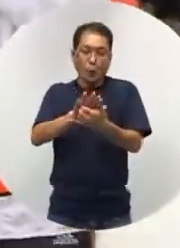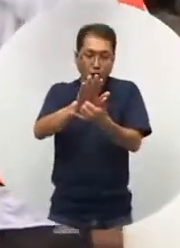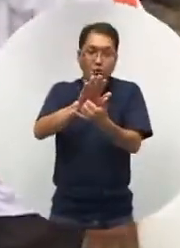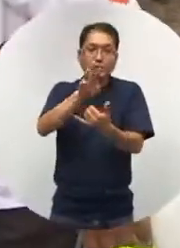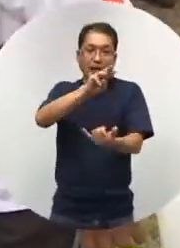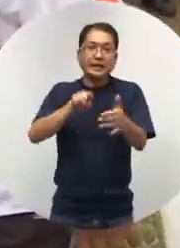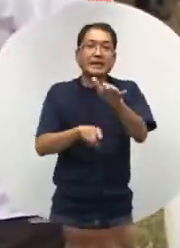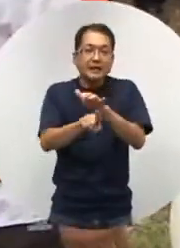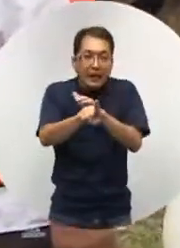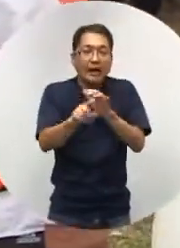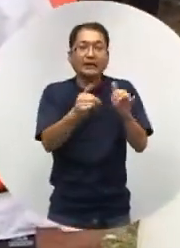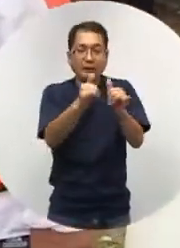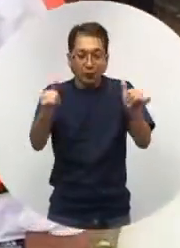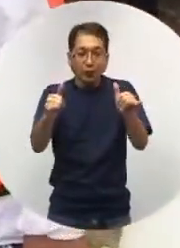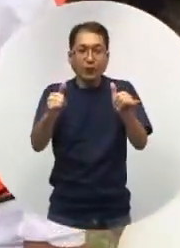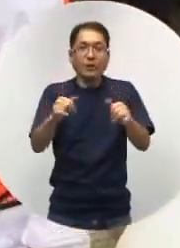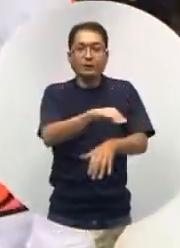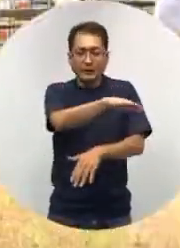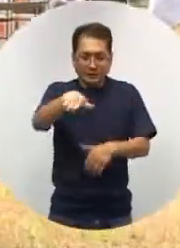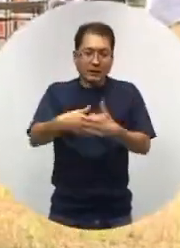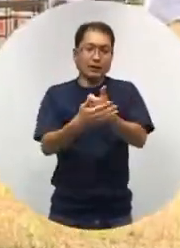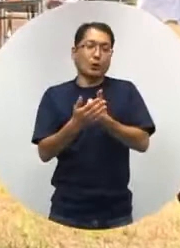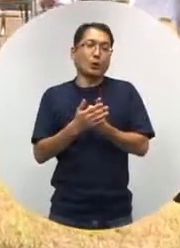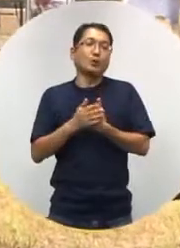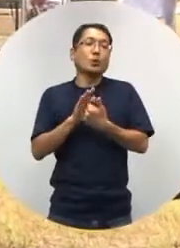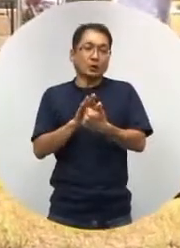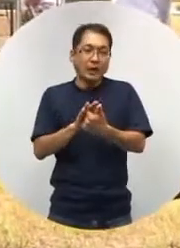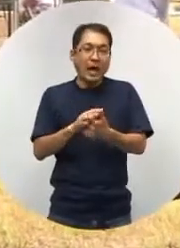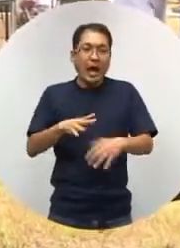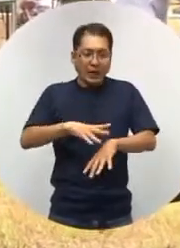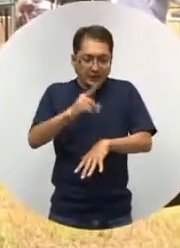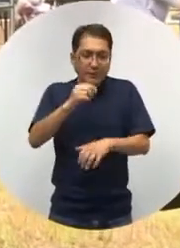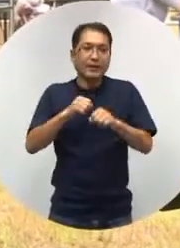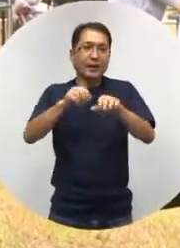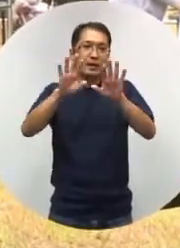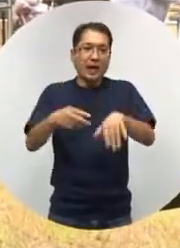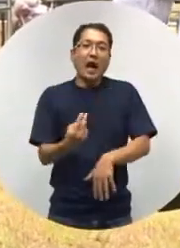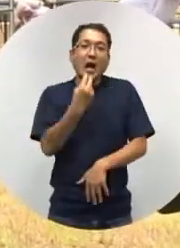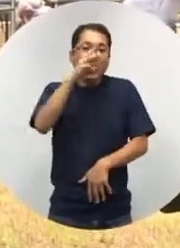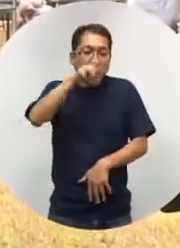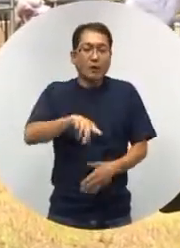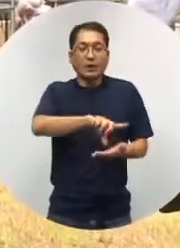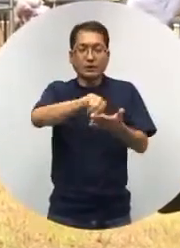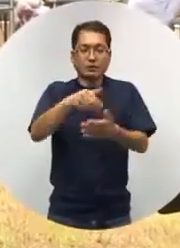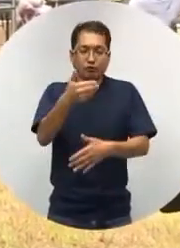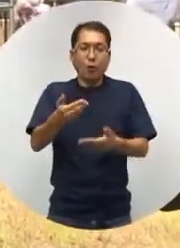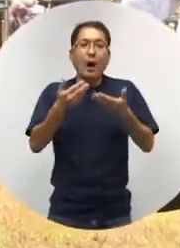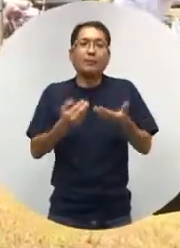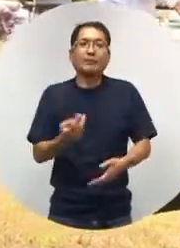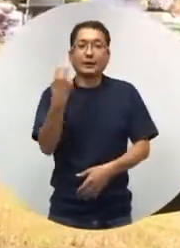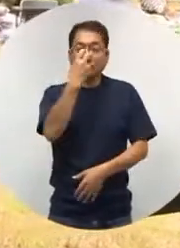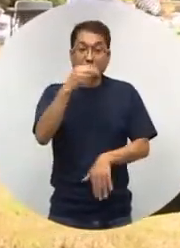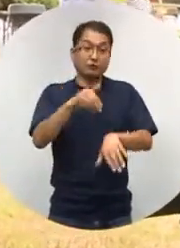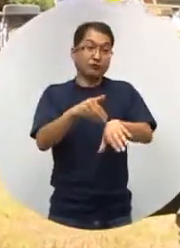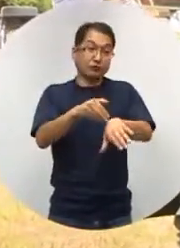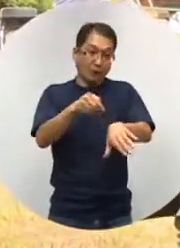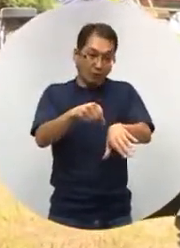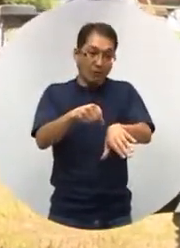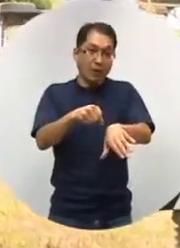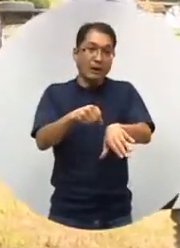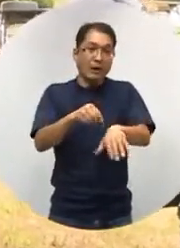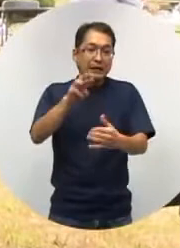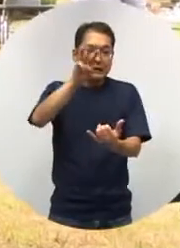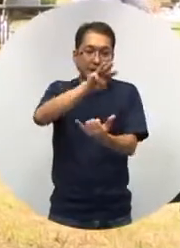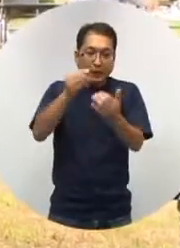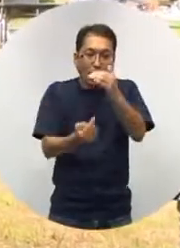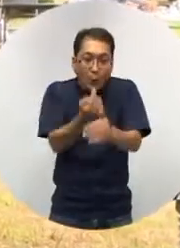民などの皆さんが協力して初めて行われた香川地区の安否確認訓練では、万一の災害